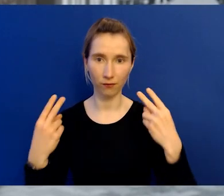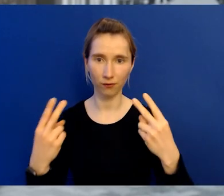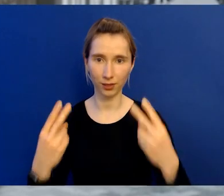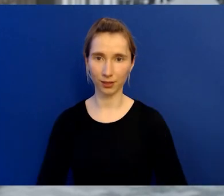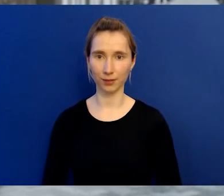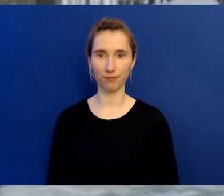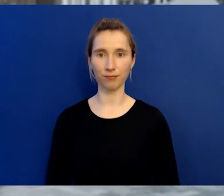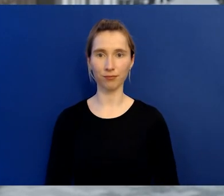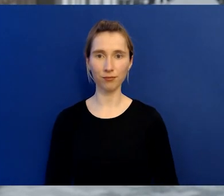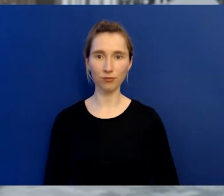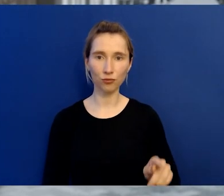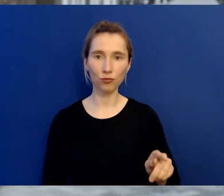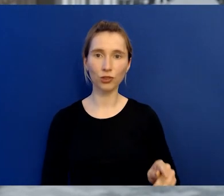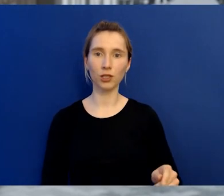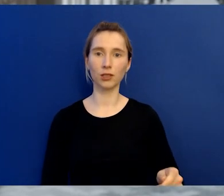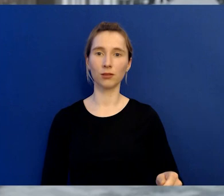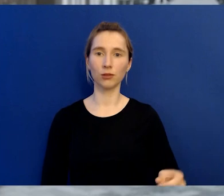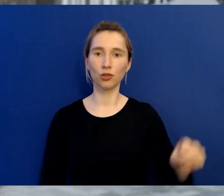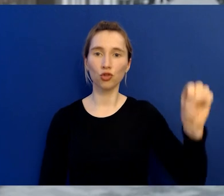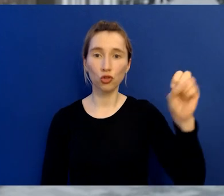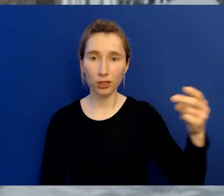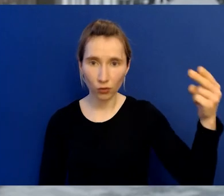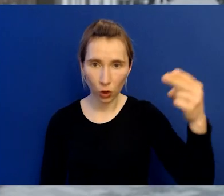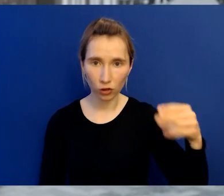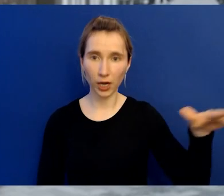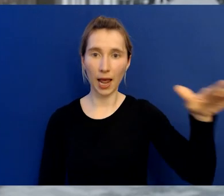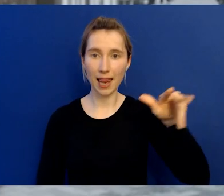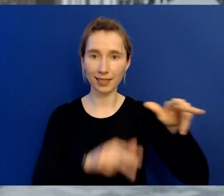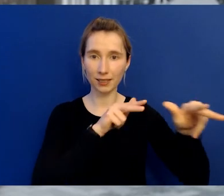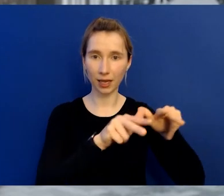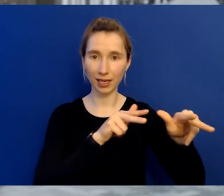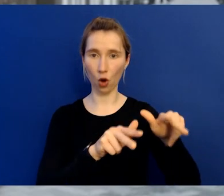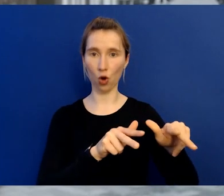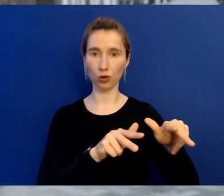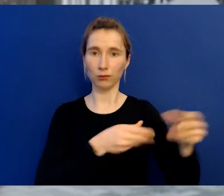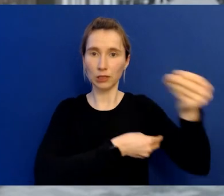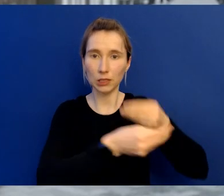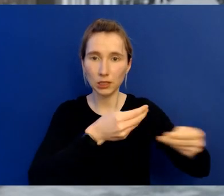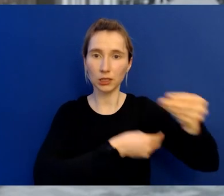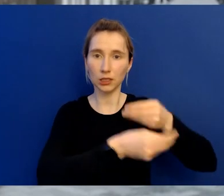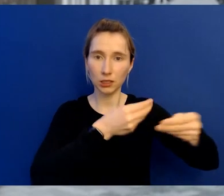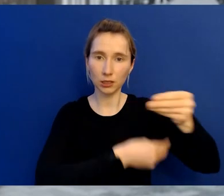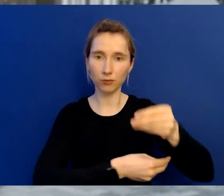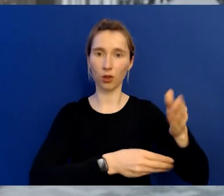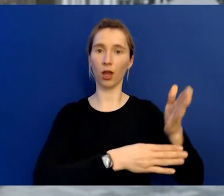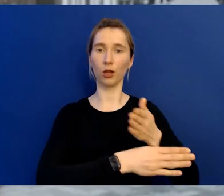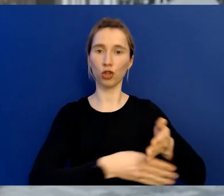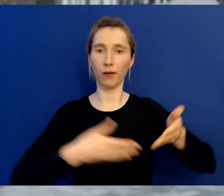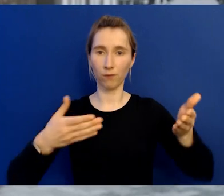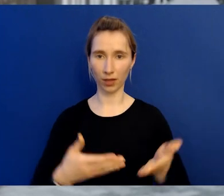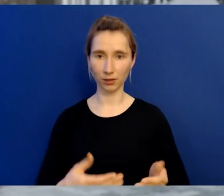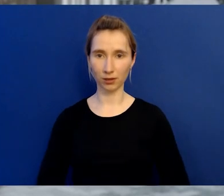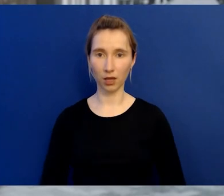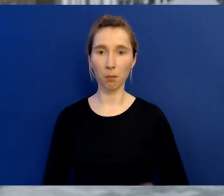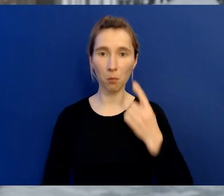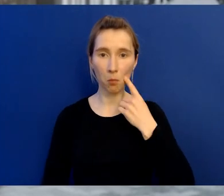deshalb haben wir nach langer und intensiver Beratung mit der Landesregierung entschieden, dass es in Flensburg ab morgen,